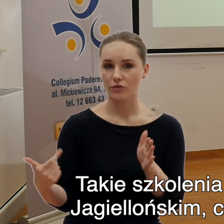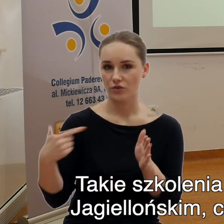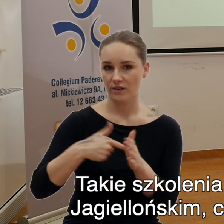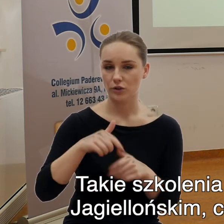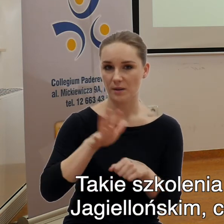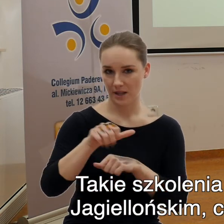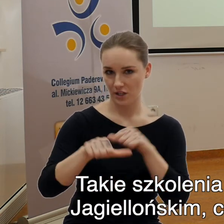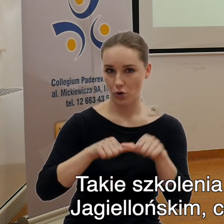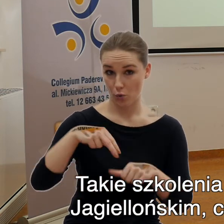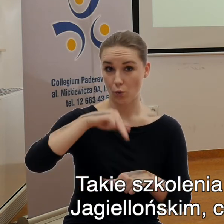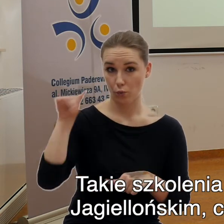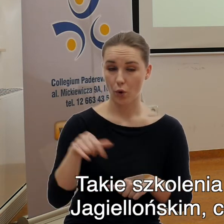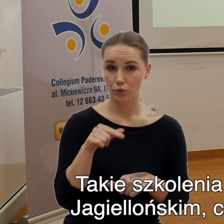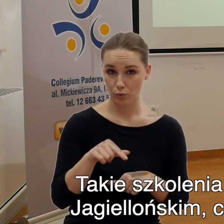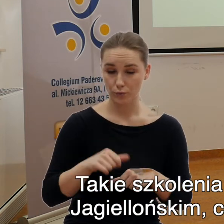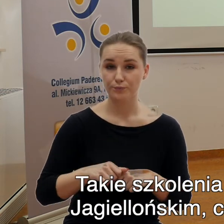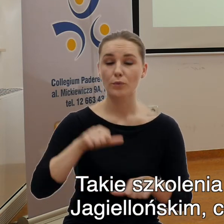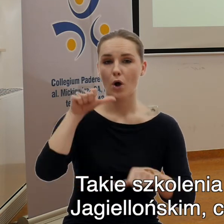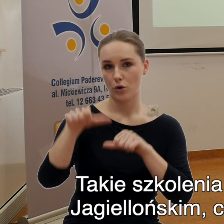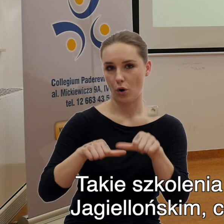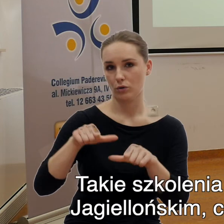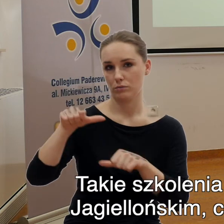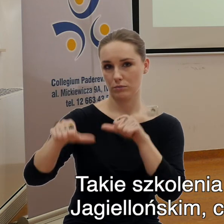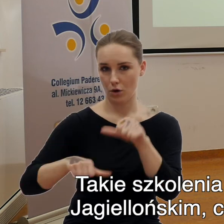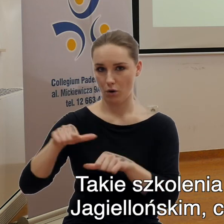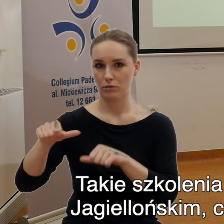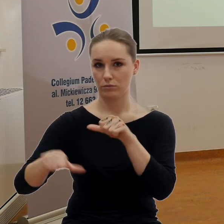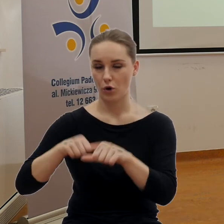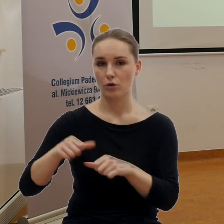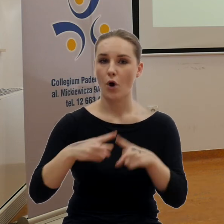co roku w okresie od października do grudnia.